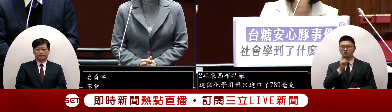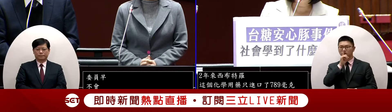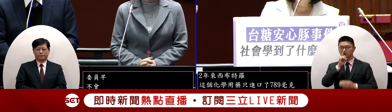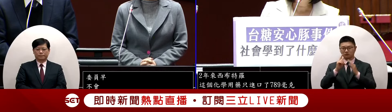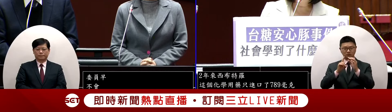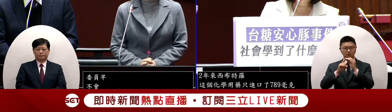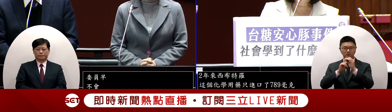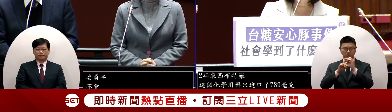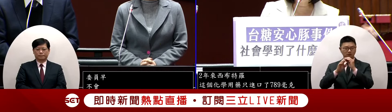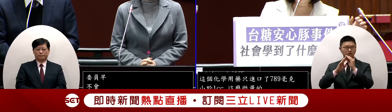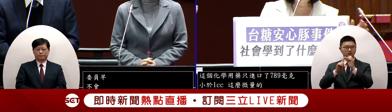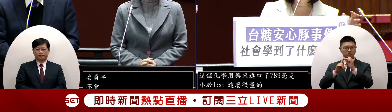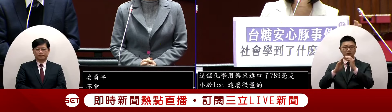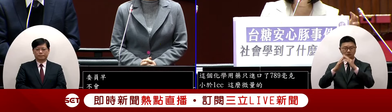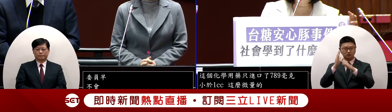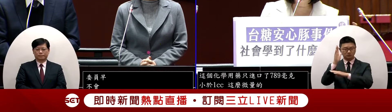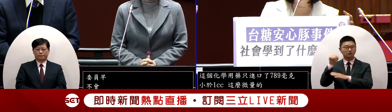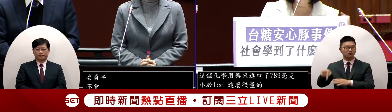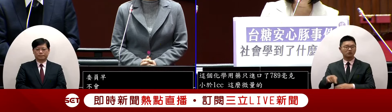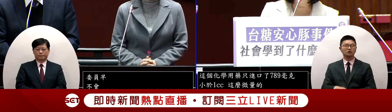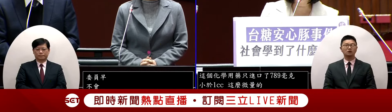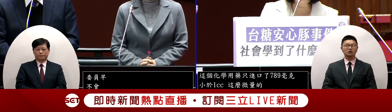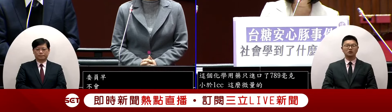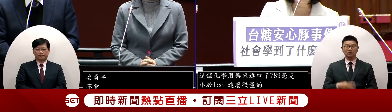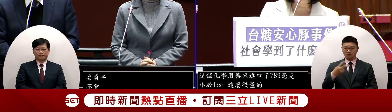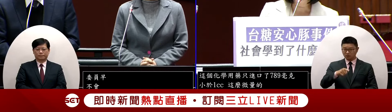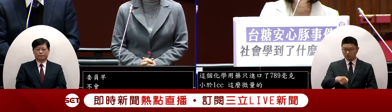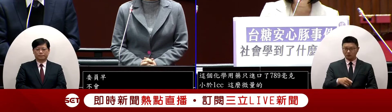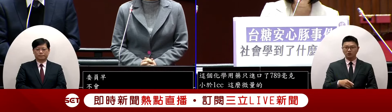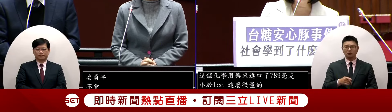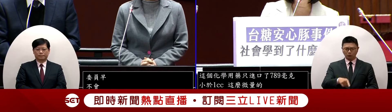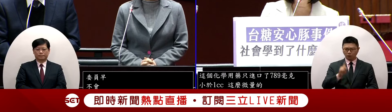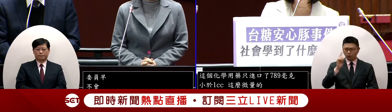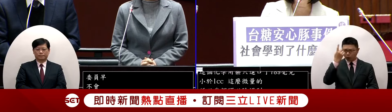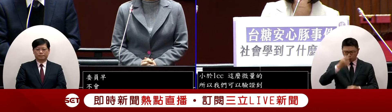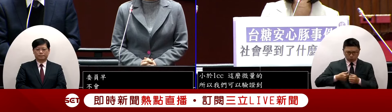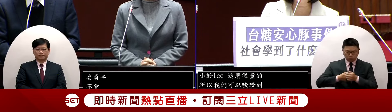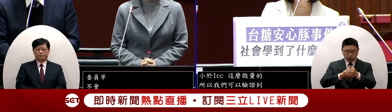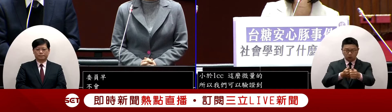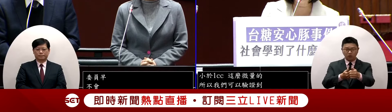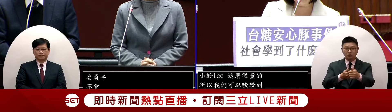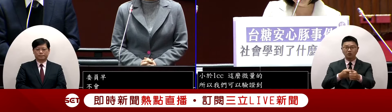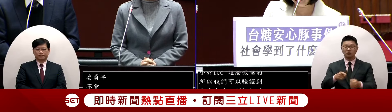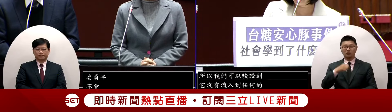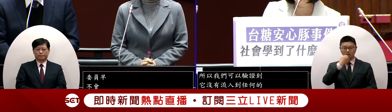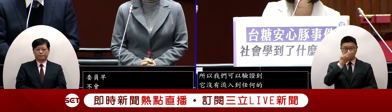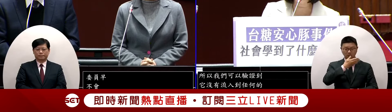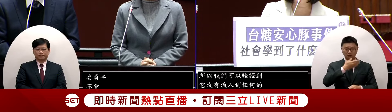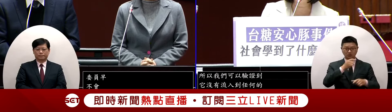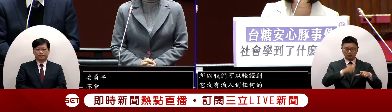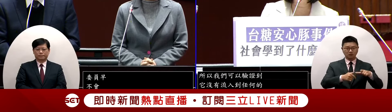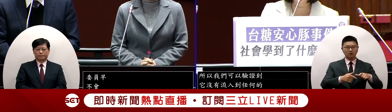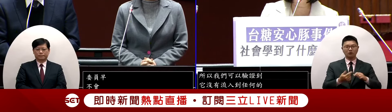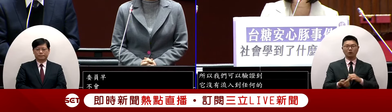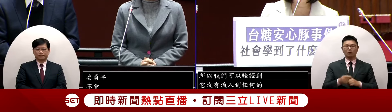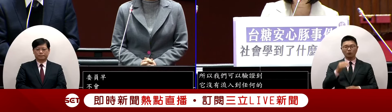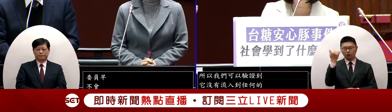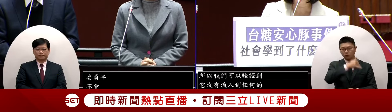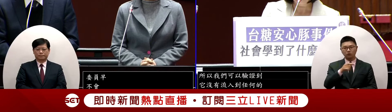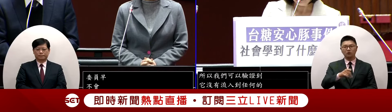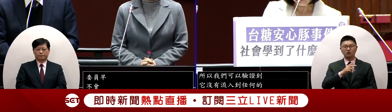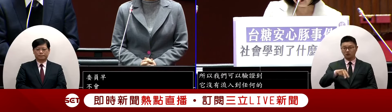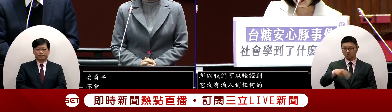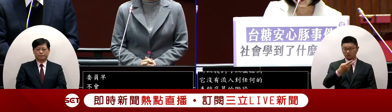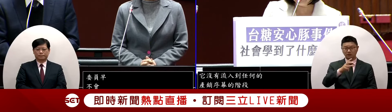数字，我们可以精准溯源，做到台糖可以快速的下架274